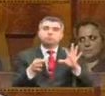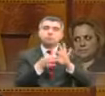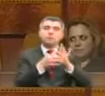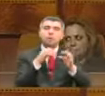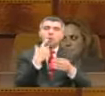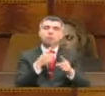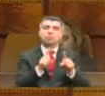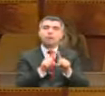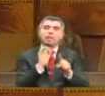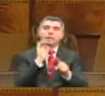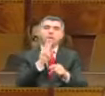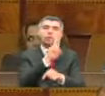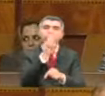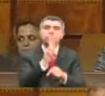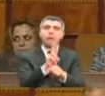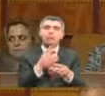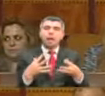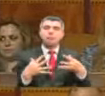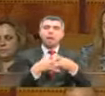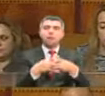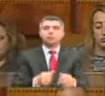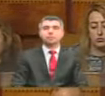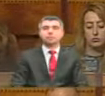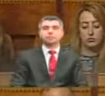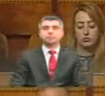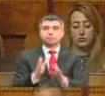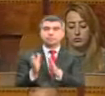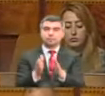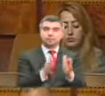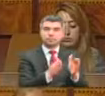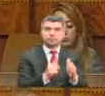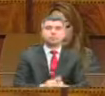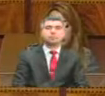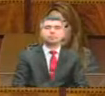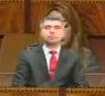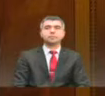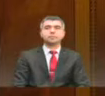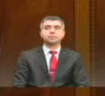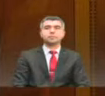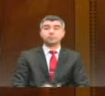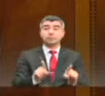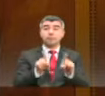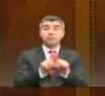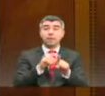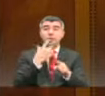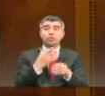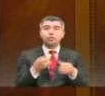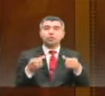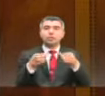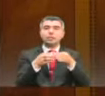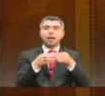والحكومة والجماعات الترابية. أنتقل الآن إلى المحور الرابع، اللي هو محور اجتماعي